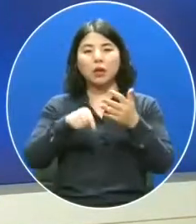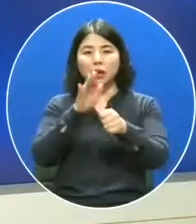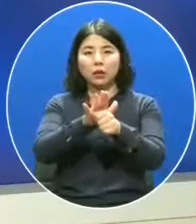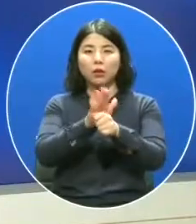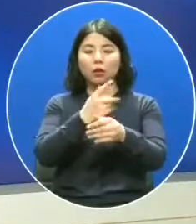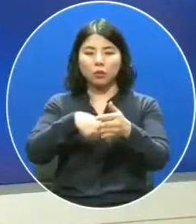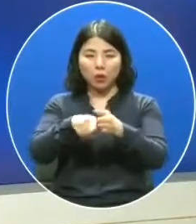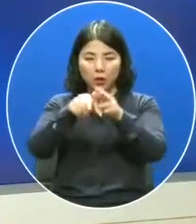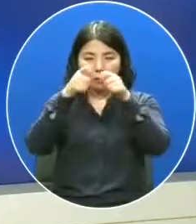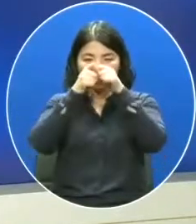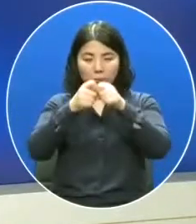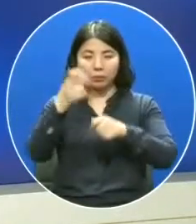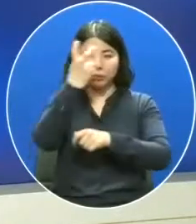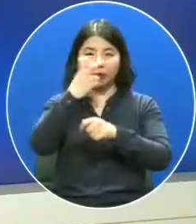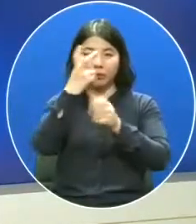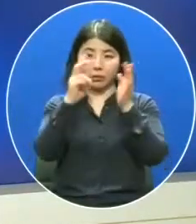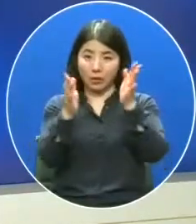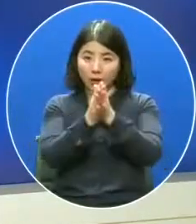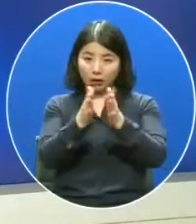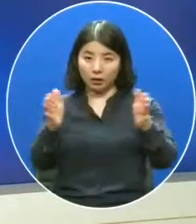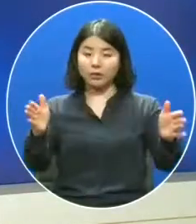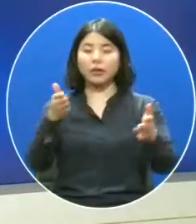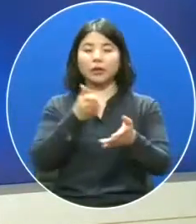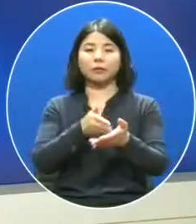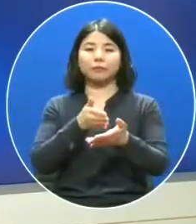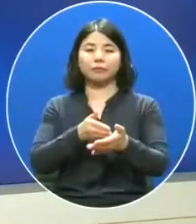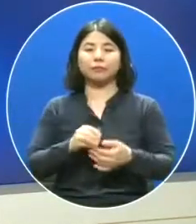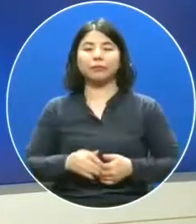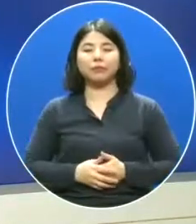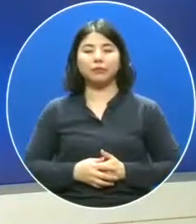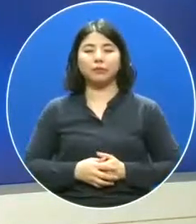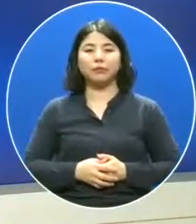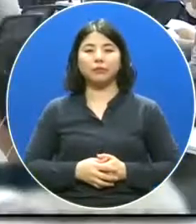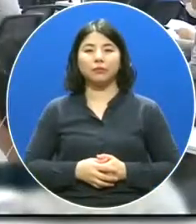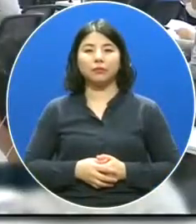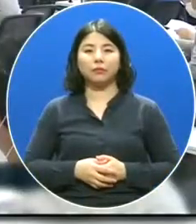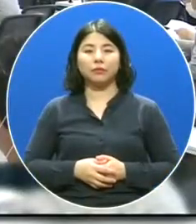지원을 위한 정밀조사가 시작되었다는 소식이 전해졌습니다.